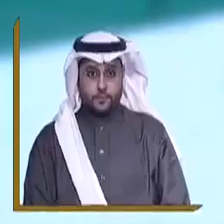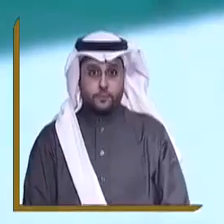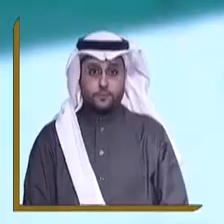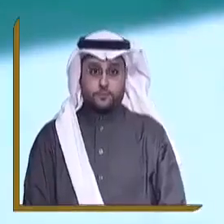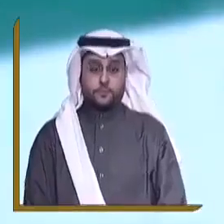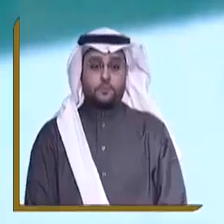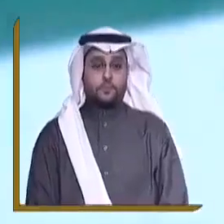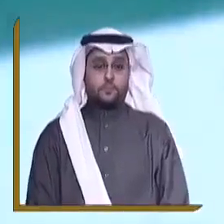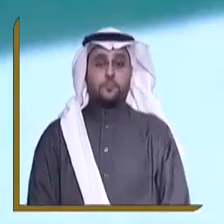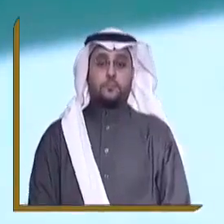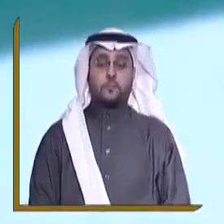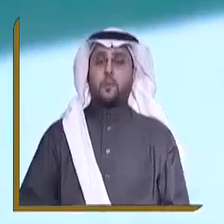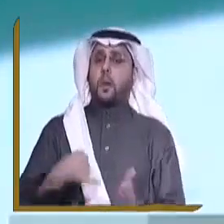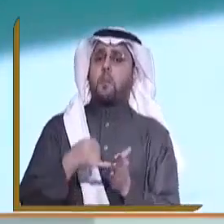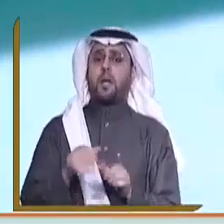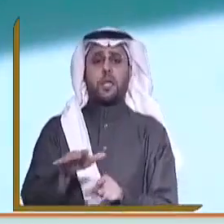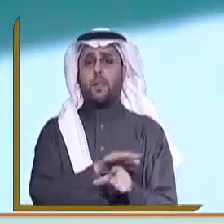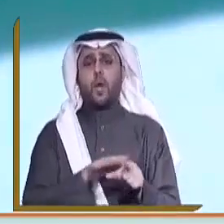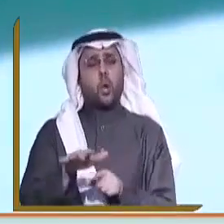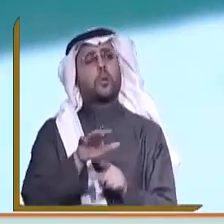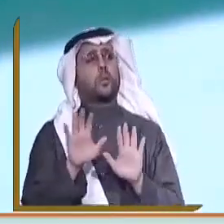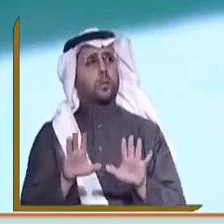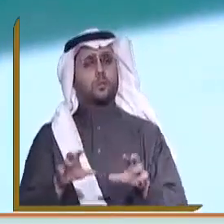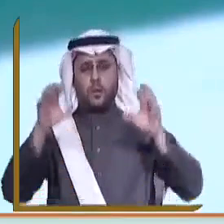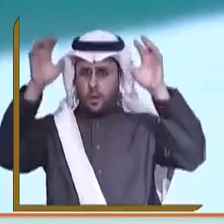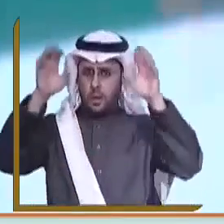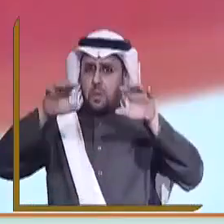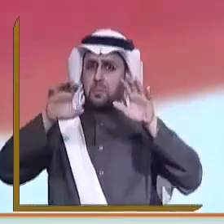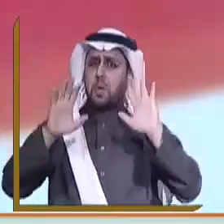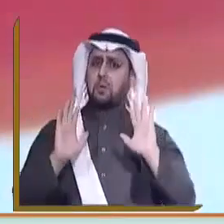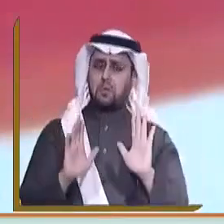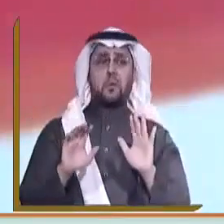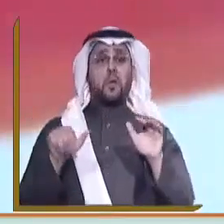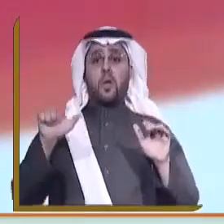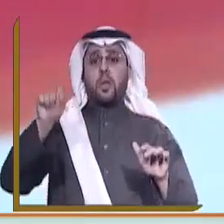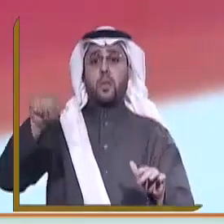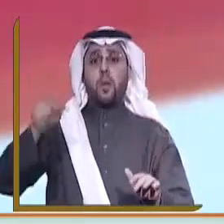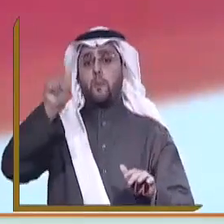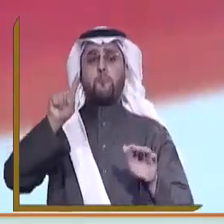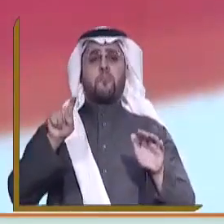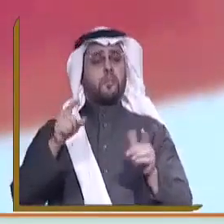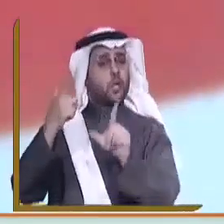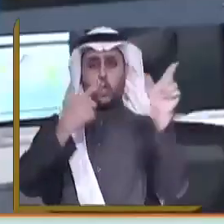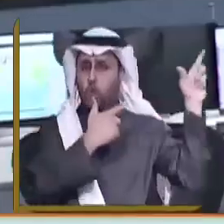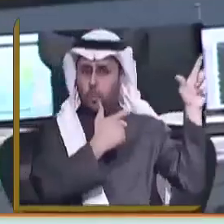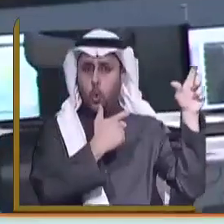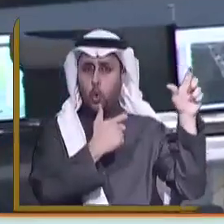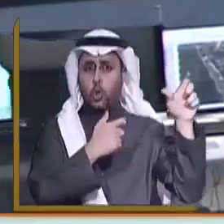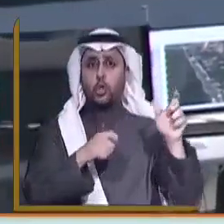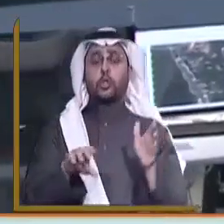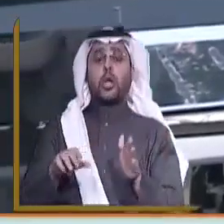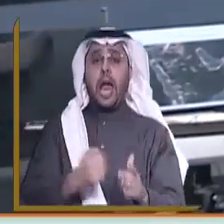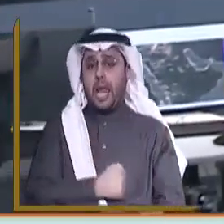البيئي توقع المركز الوطني للارصاد فرص ظهور الضباب على مناطق تبوك الجوف الحدود